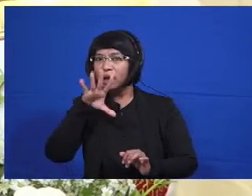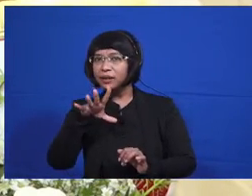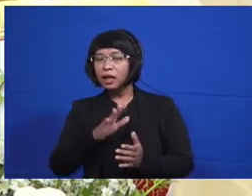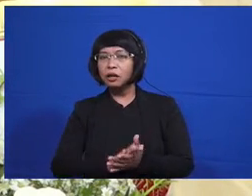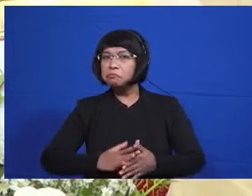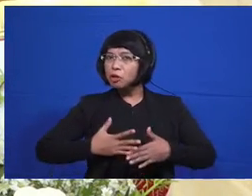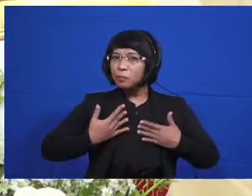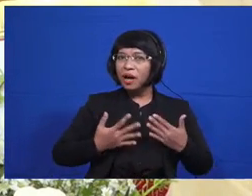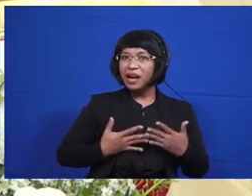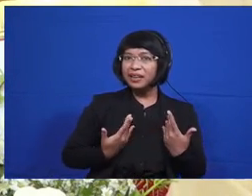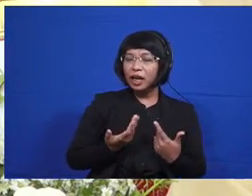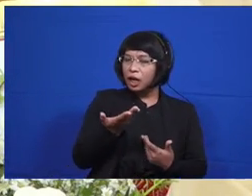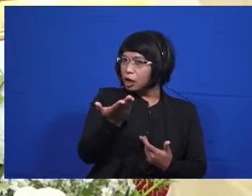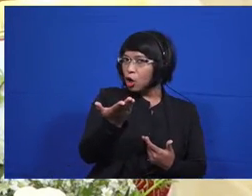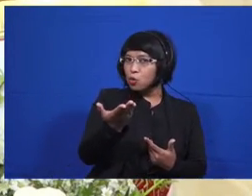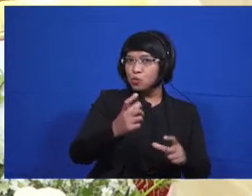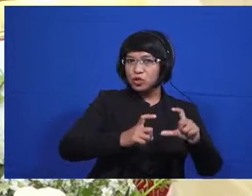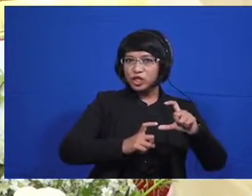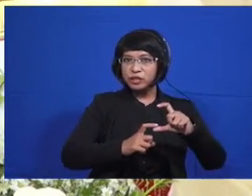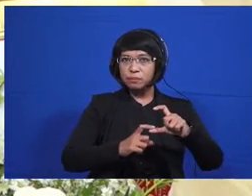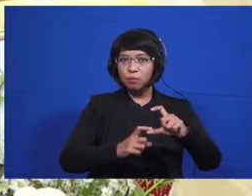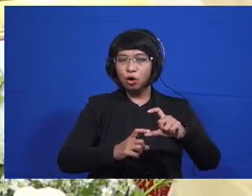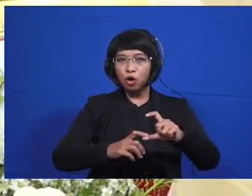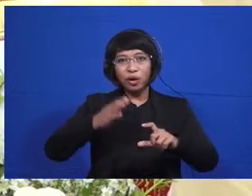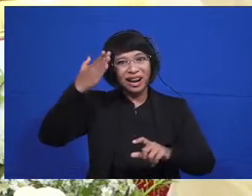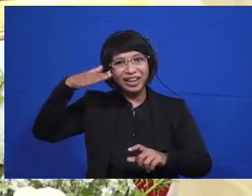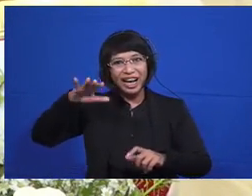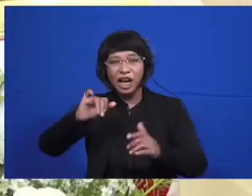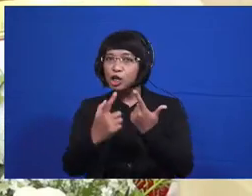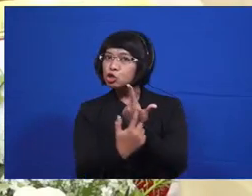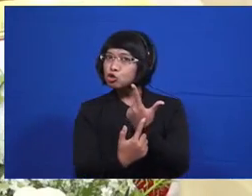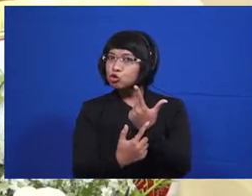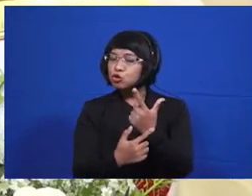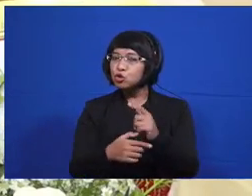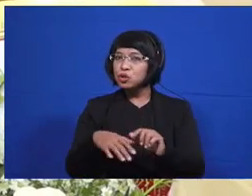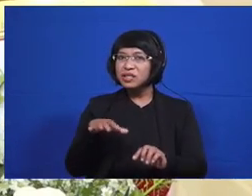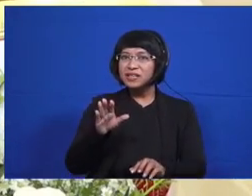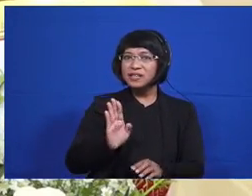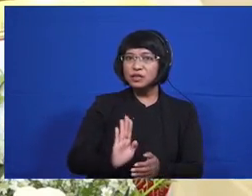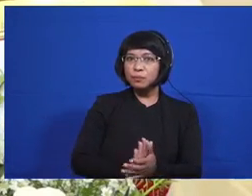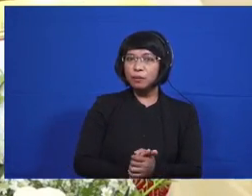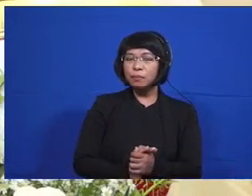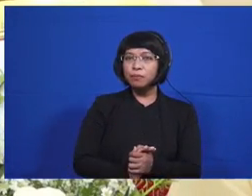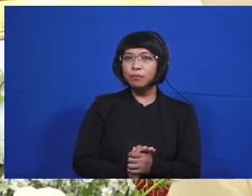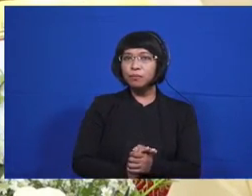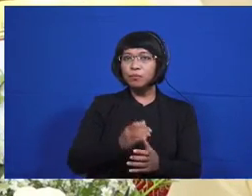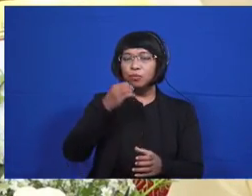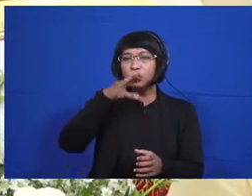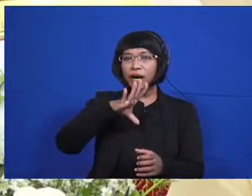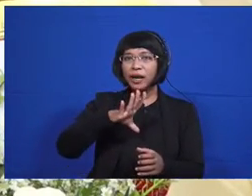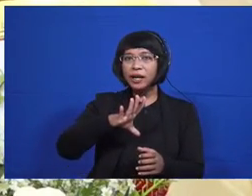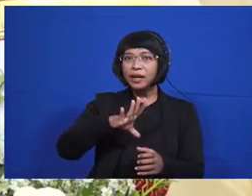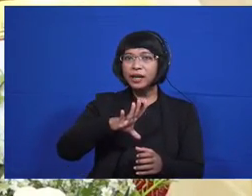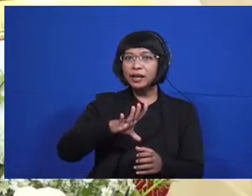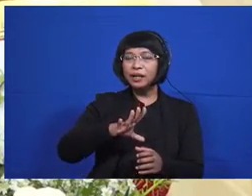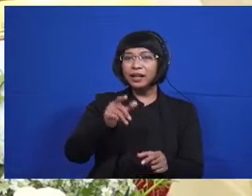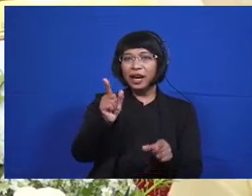berbahagialah engkau Simon bin Yunus, sebab bukan manusia yang menyatakan itu